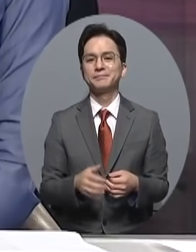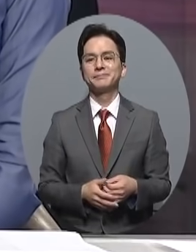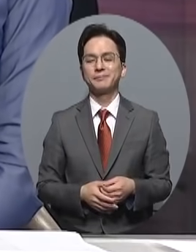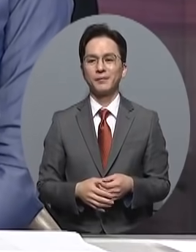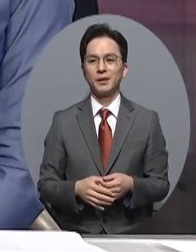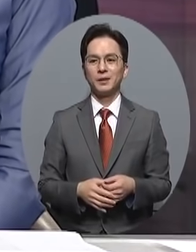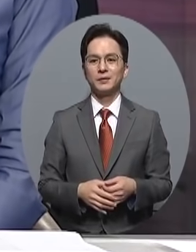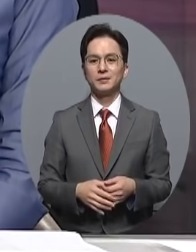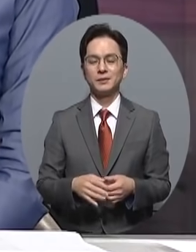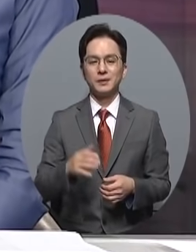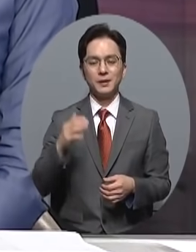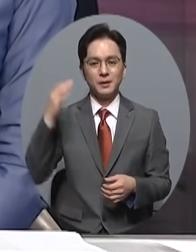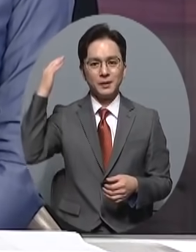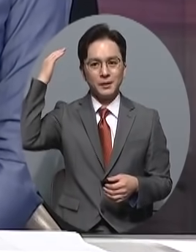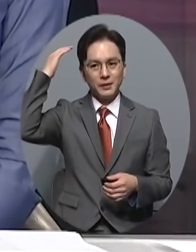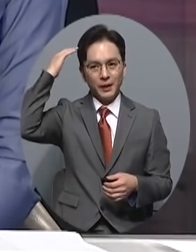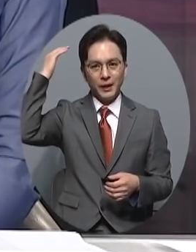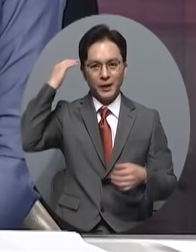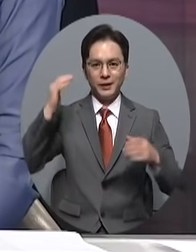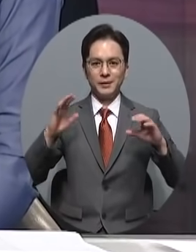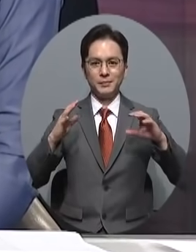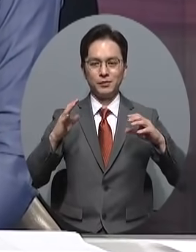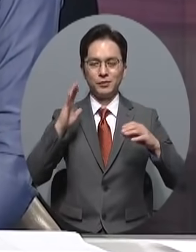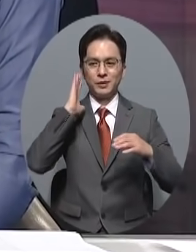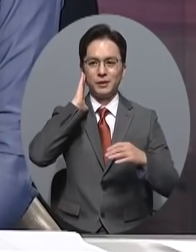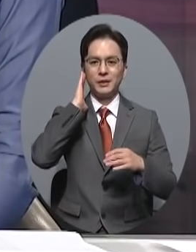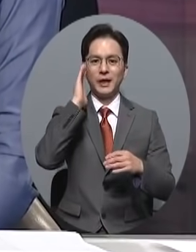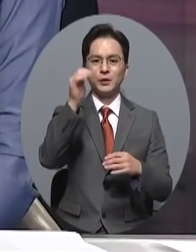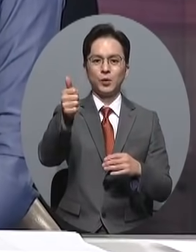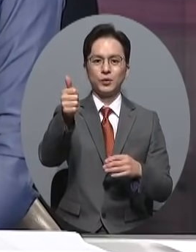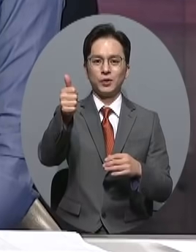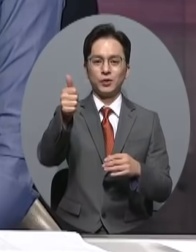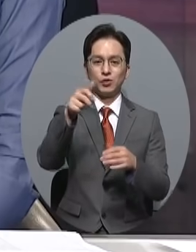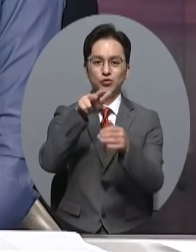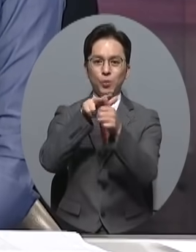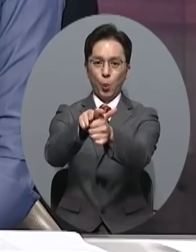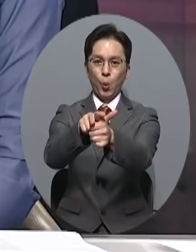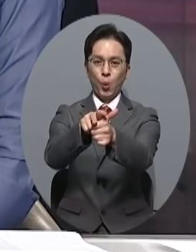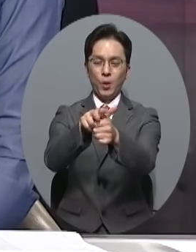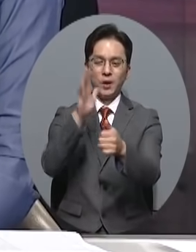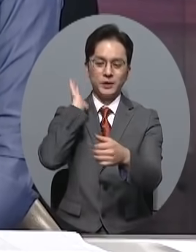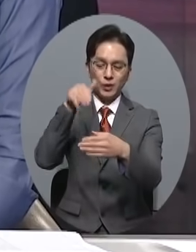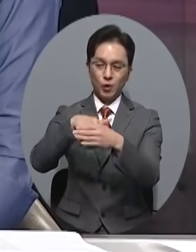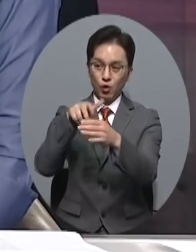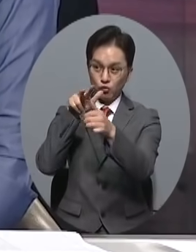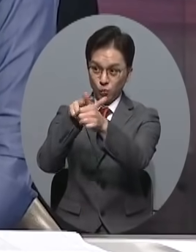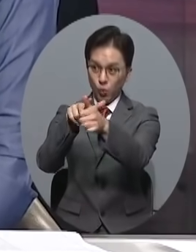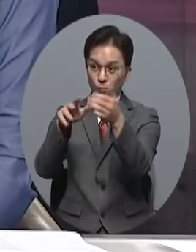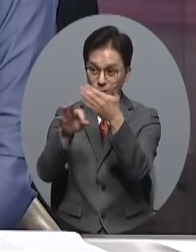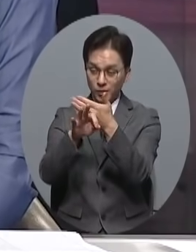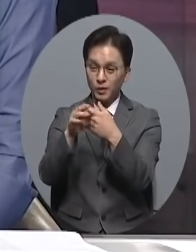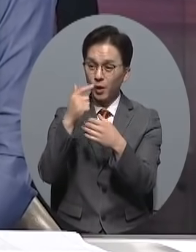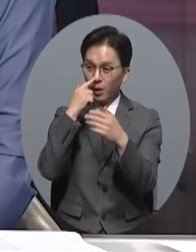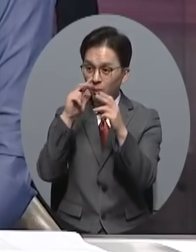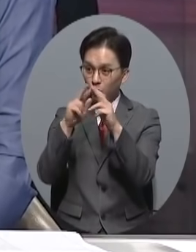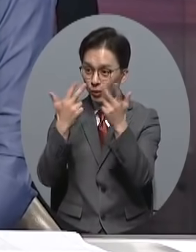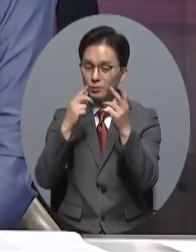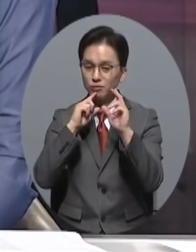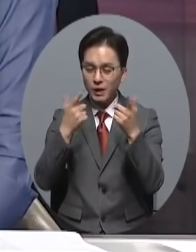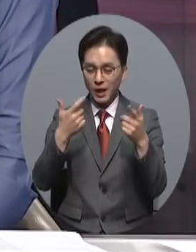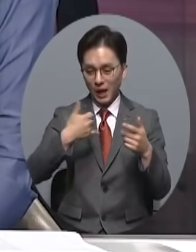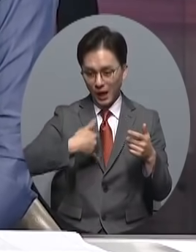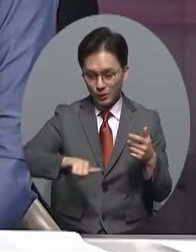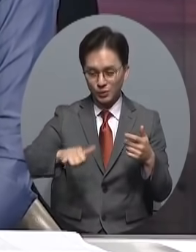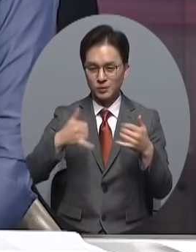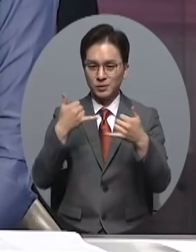대한민국의 대통령이 될 분의 가족이라면 당연히 우리는 또 좀 해야 되는 네. 거 아닌가 하는 생각도 들거든요. 그리고 박영수